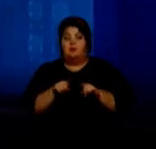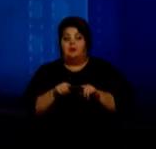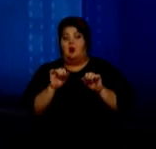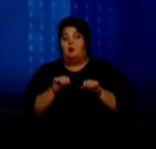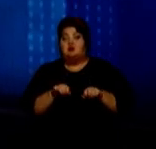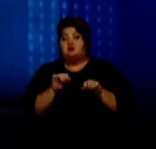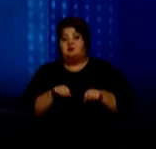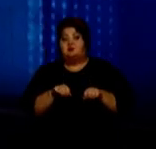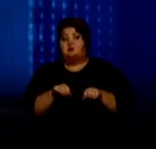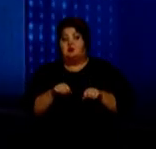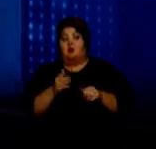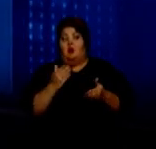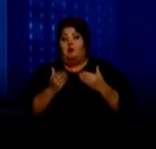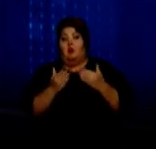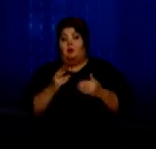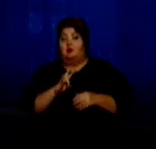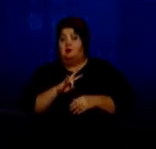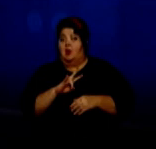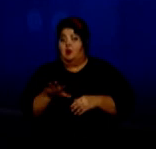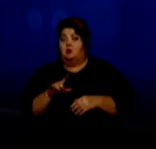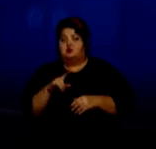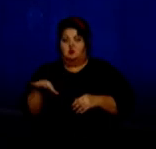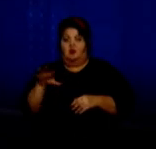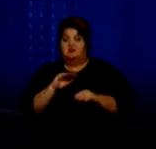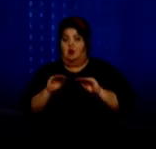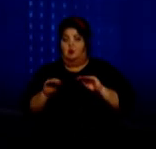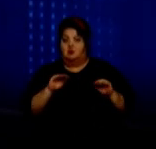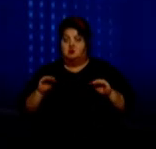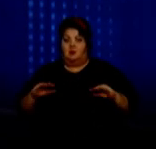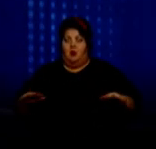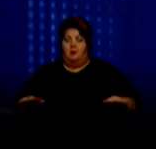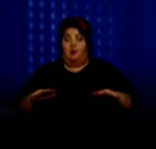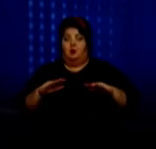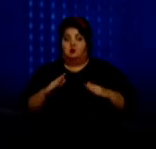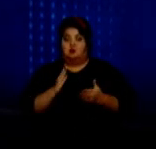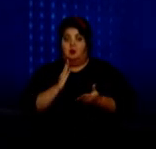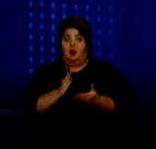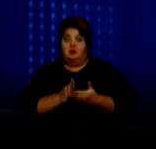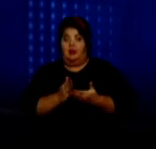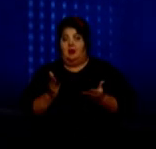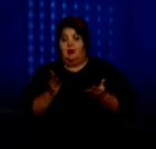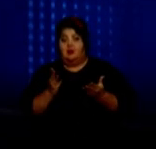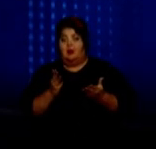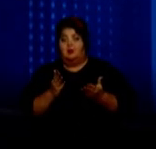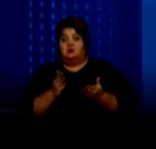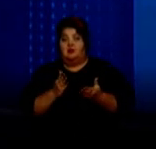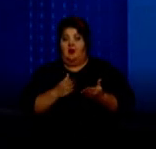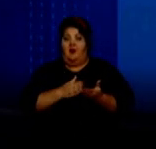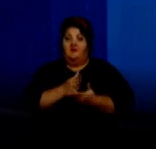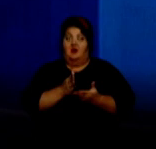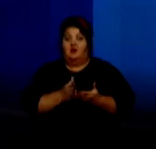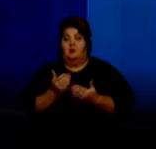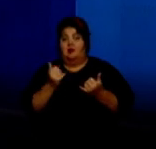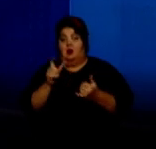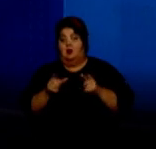можливостей, мабуть, не буде, щоб все облаштувати пандусами, але є якісь проміжні варіанти, щоб для